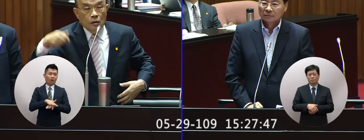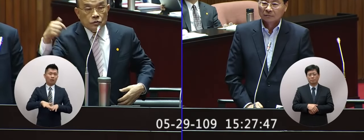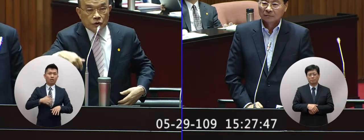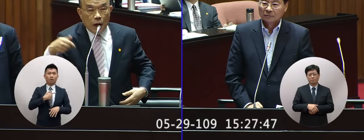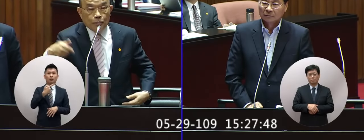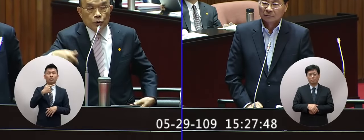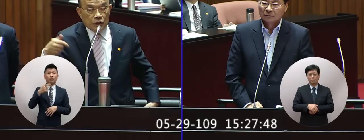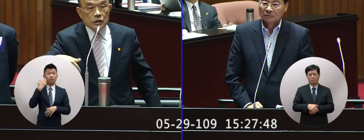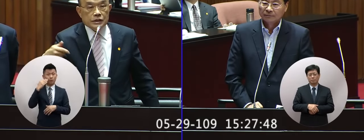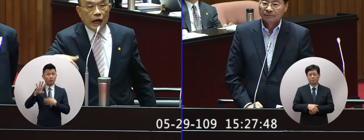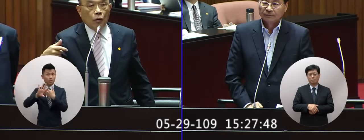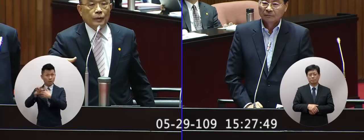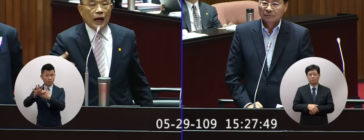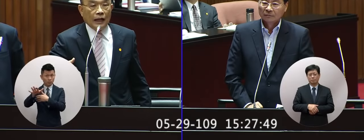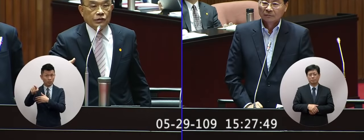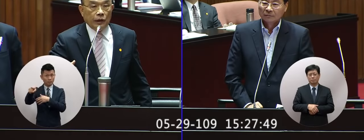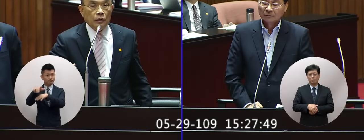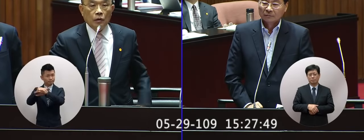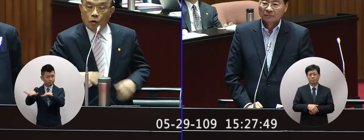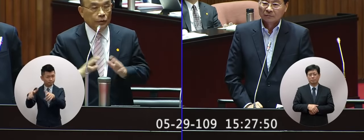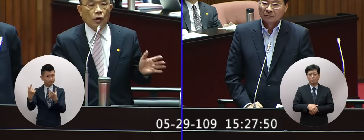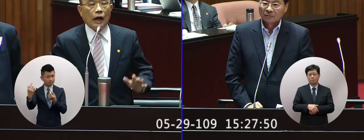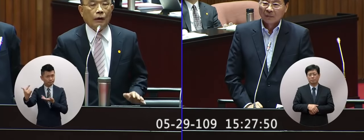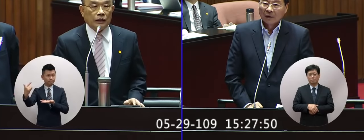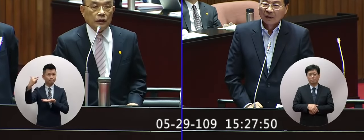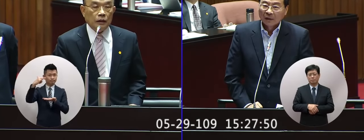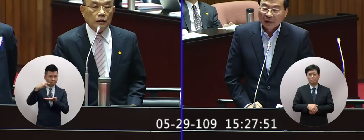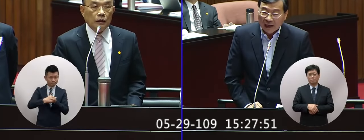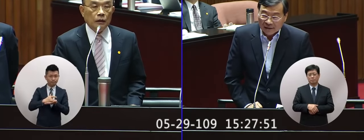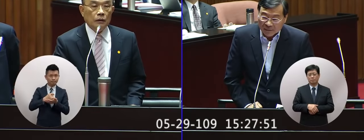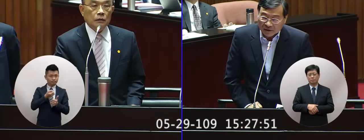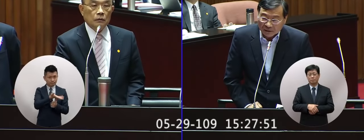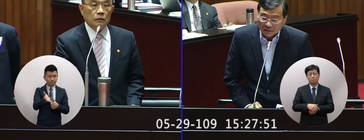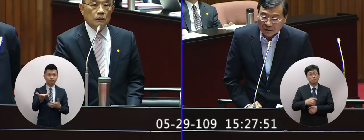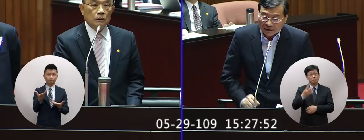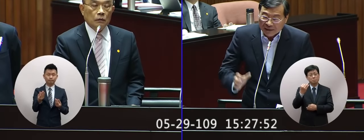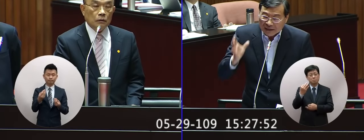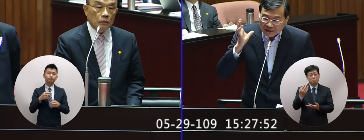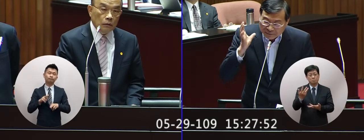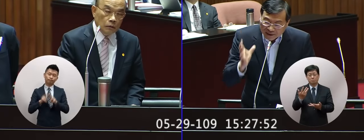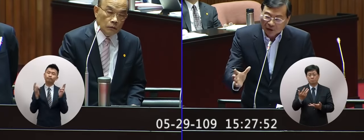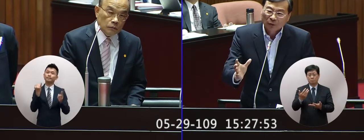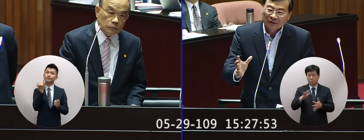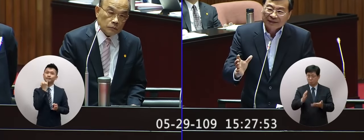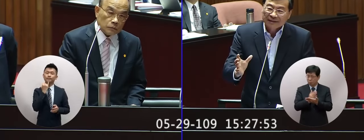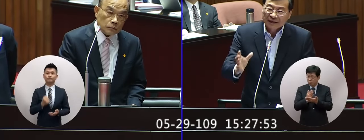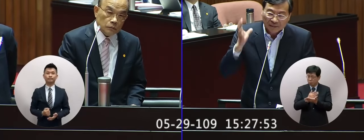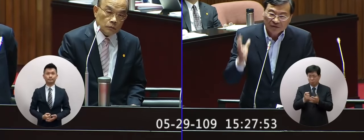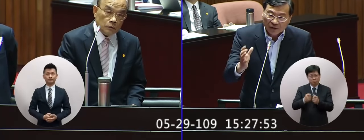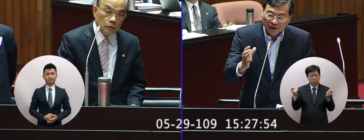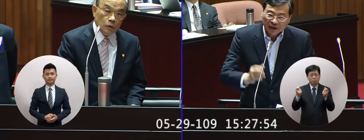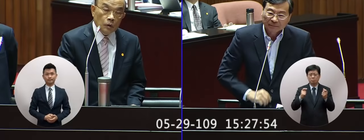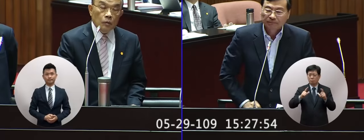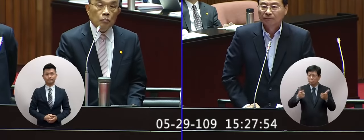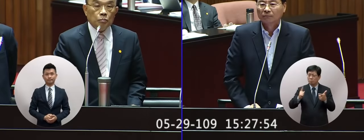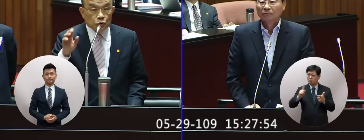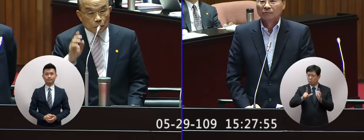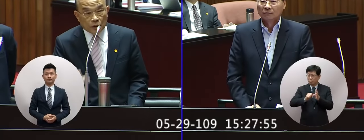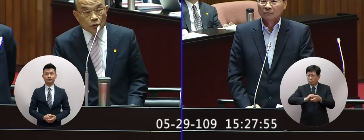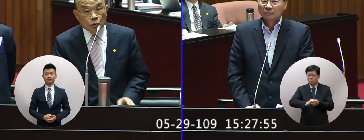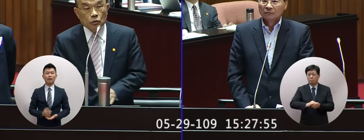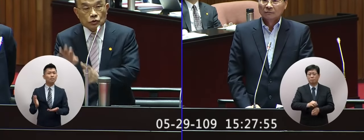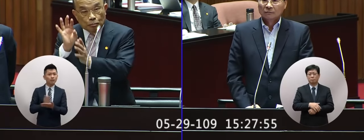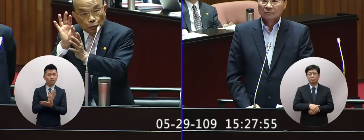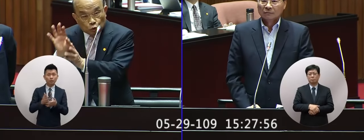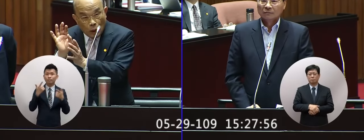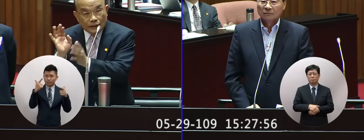他来。只要不影响我们的安全，我们都开放的。 那什么时候？因为已经评估一段时间，什么时候决定？ 不